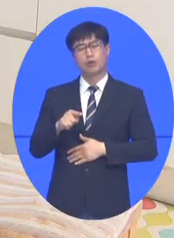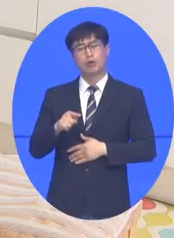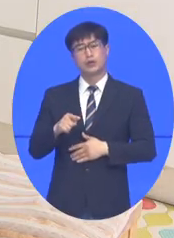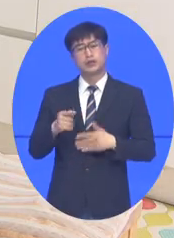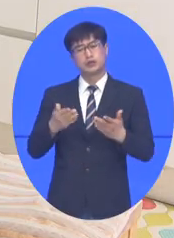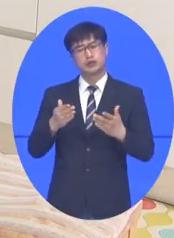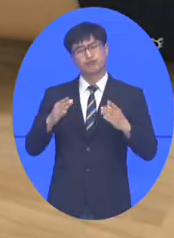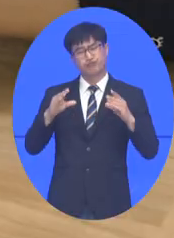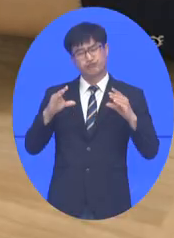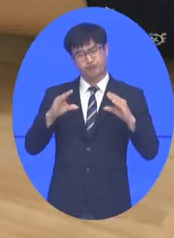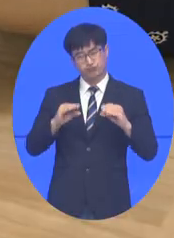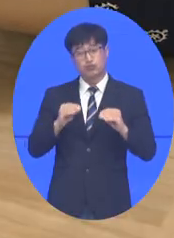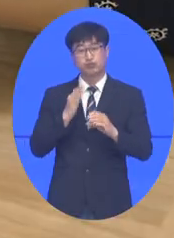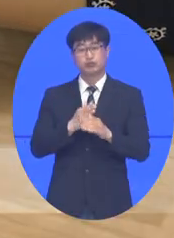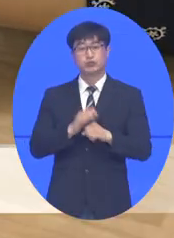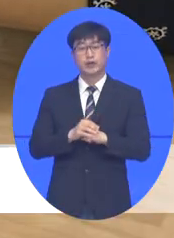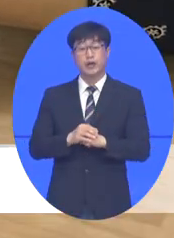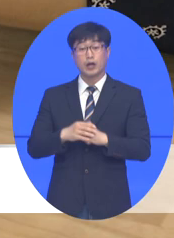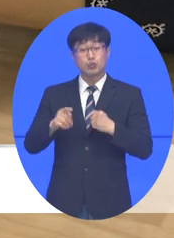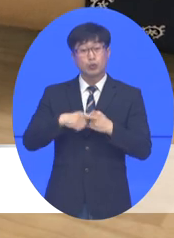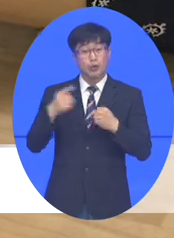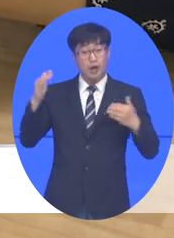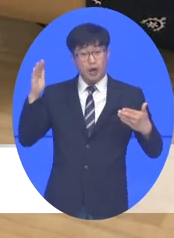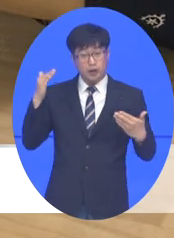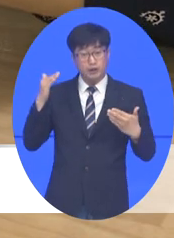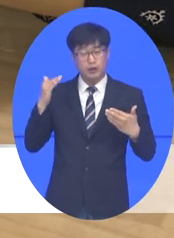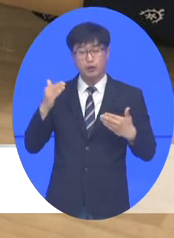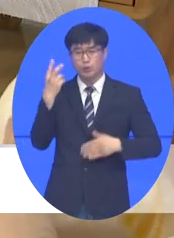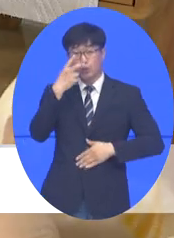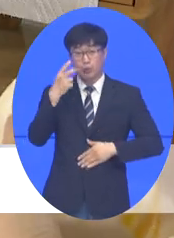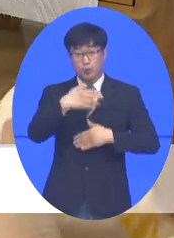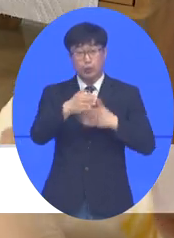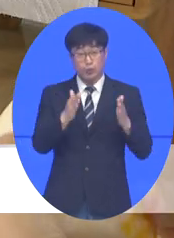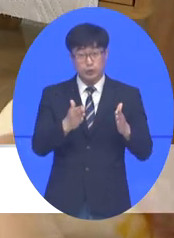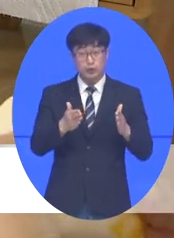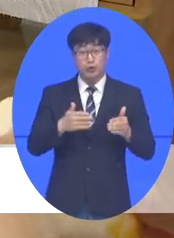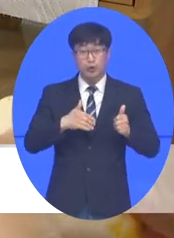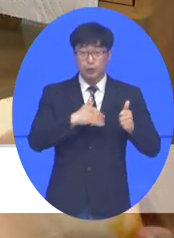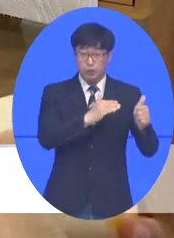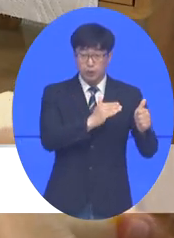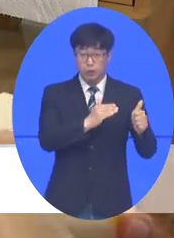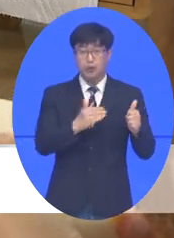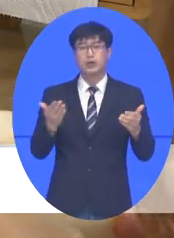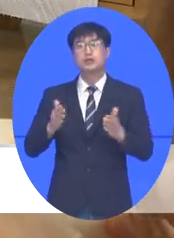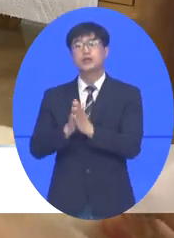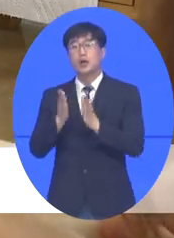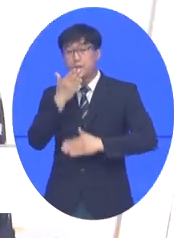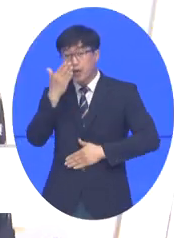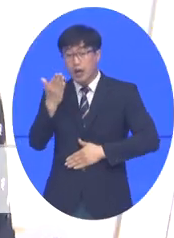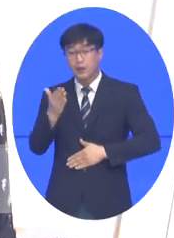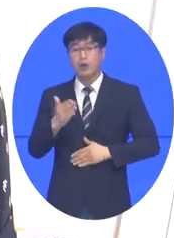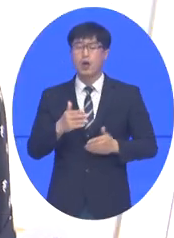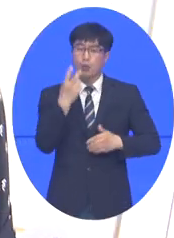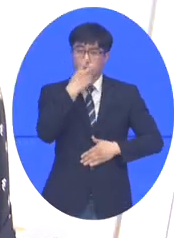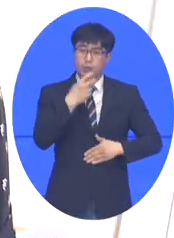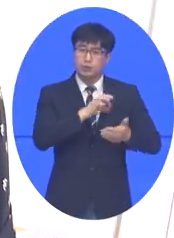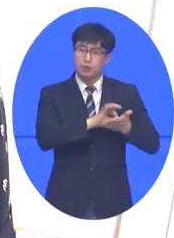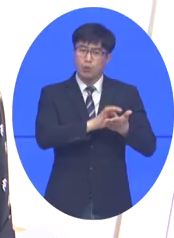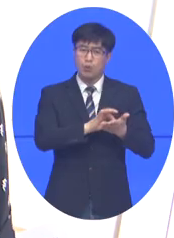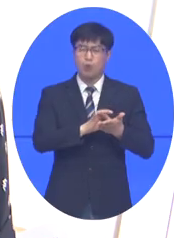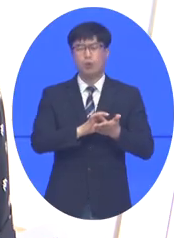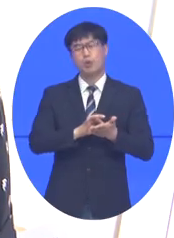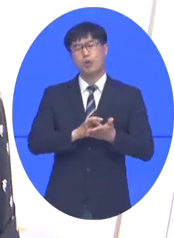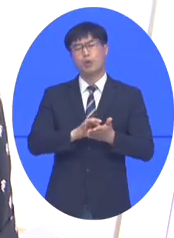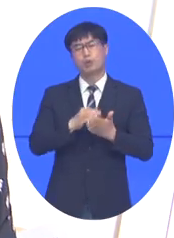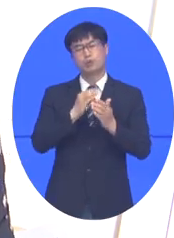손을 놓은 상태입니다. 초등학생인 아이를 돌봄교실에 보내야 일을 시작할 수 있는데 돌봄을 이용할 수 있는 조건이 꽤